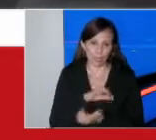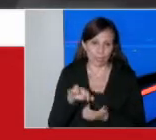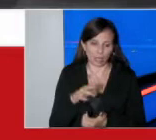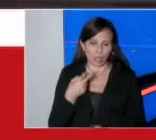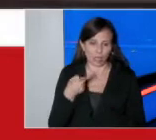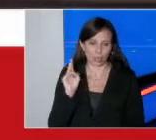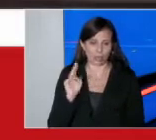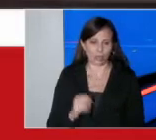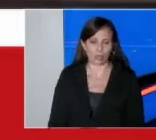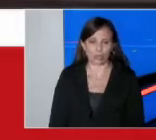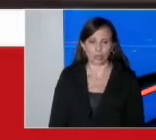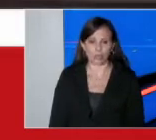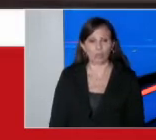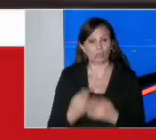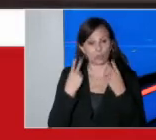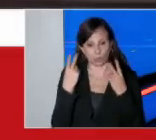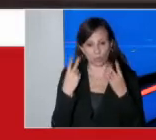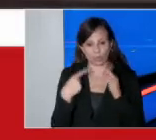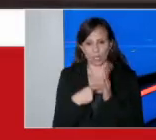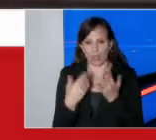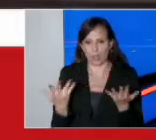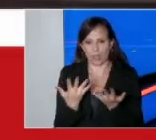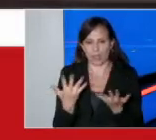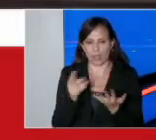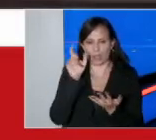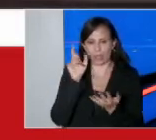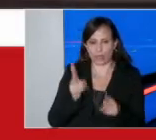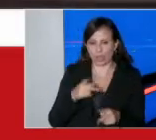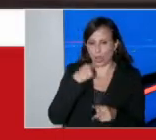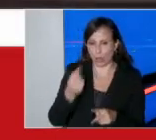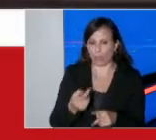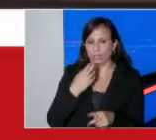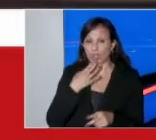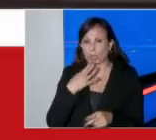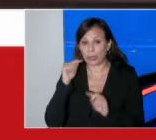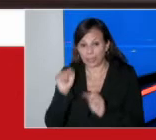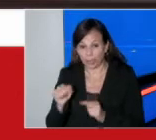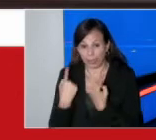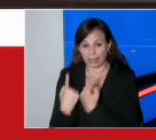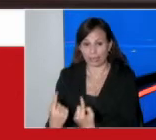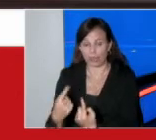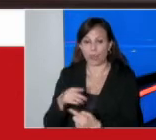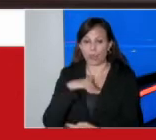בצורה מאוד מאוד משמעותית, כי איך ניתן לומר על יהודי שהוא גזען, שהוא